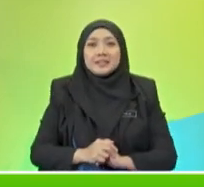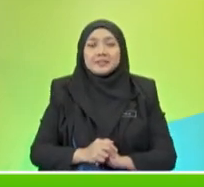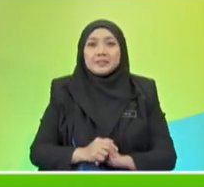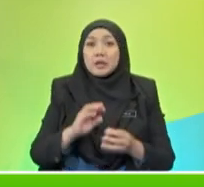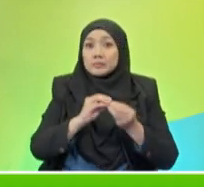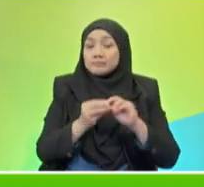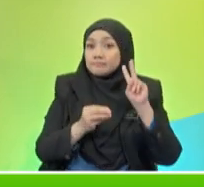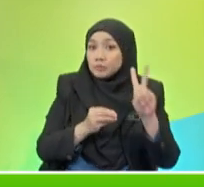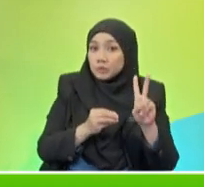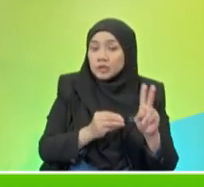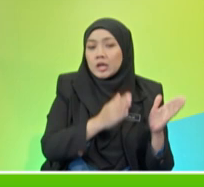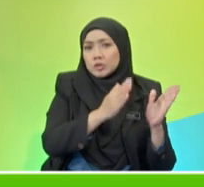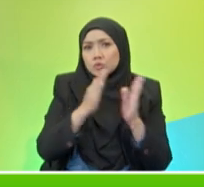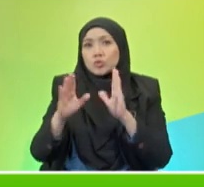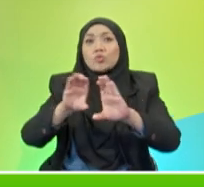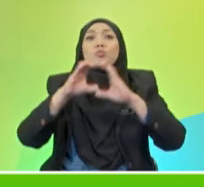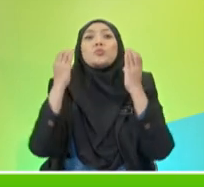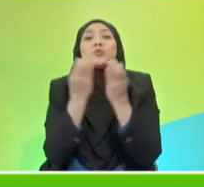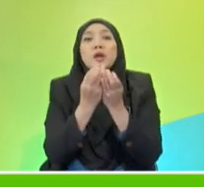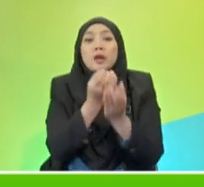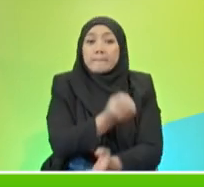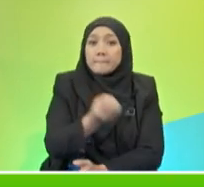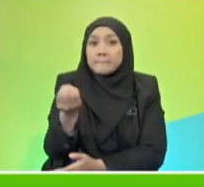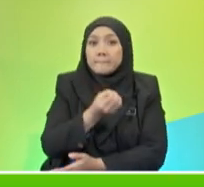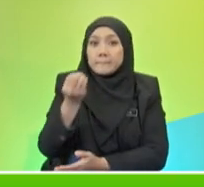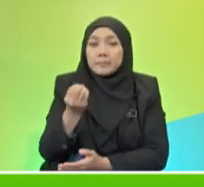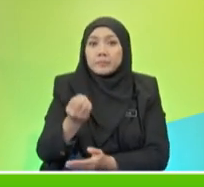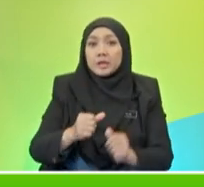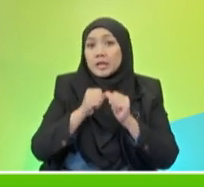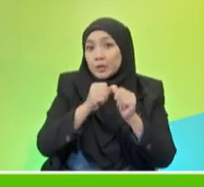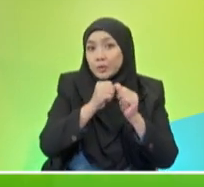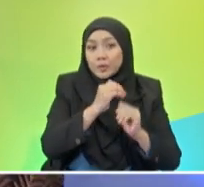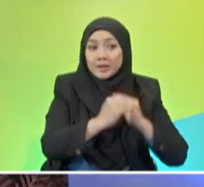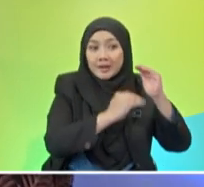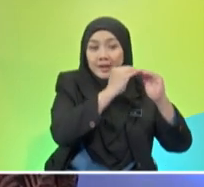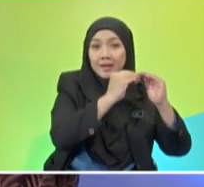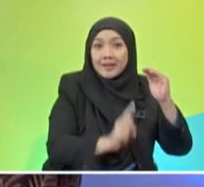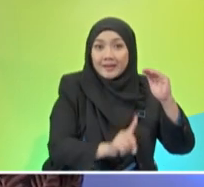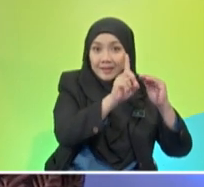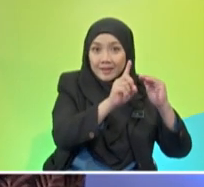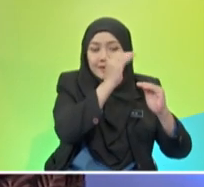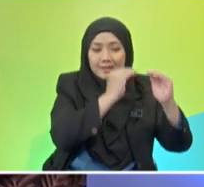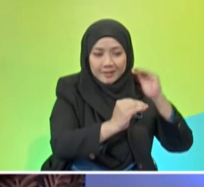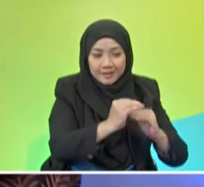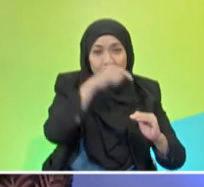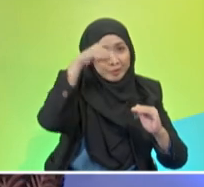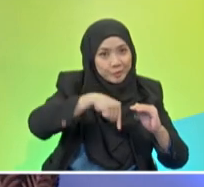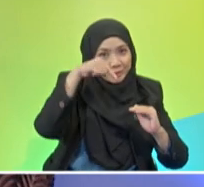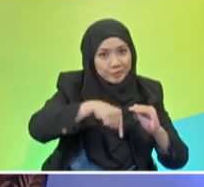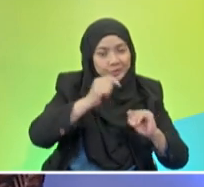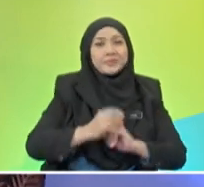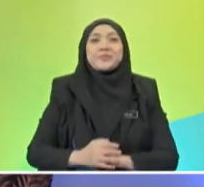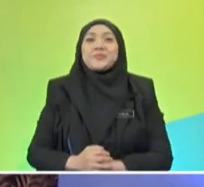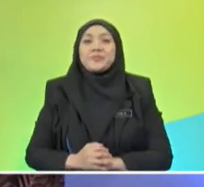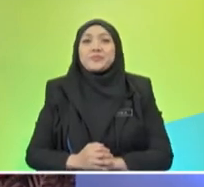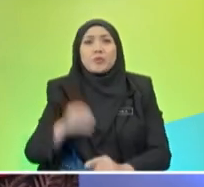2.1.9 menyusun kumpulan objek mengikut tertib menaik dan menurun. Dan objektif pembelajaran yang